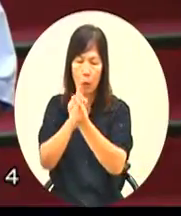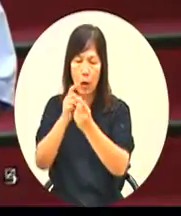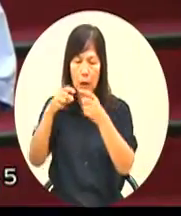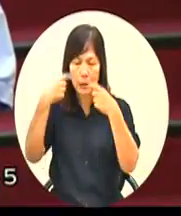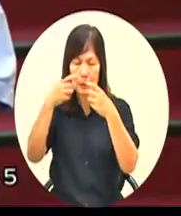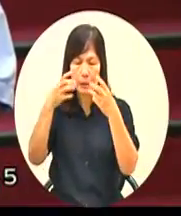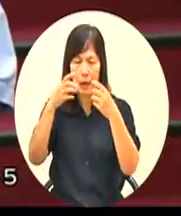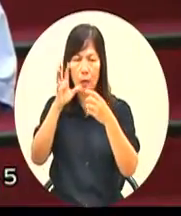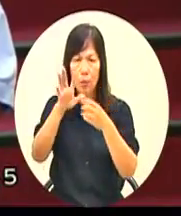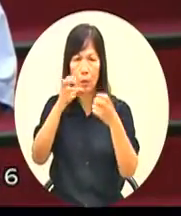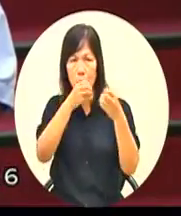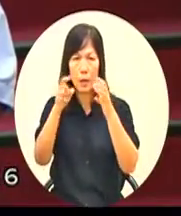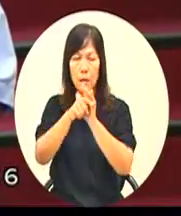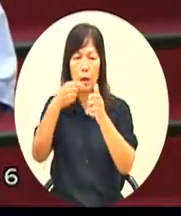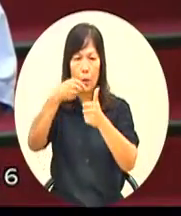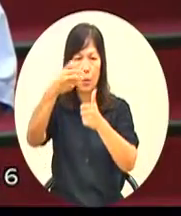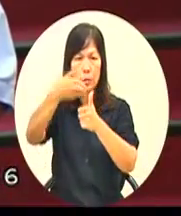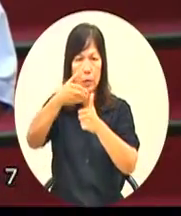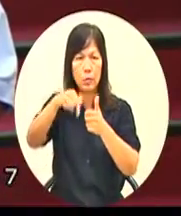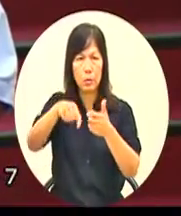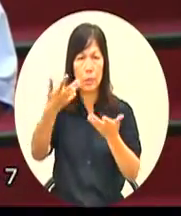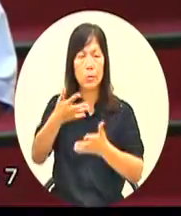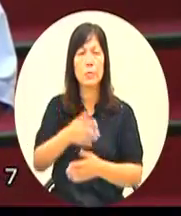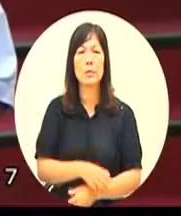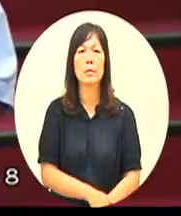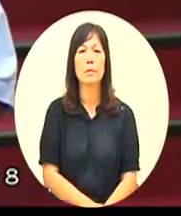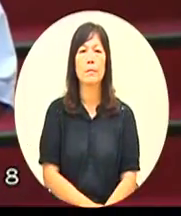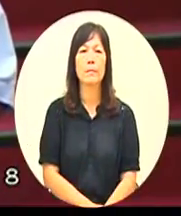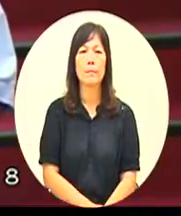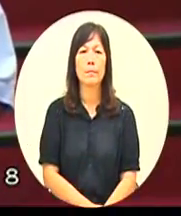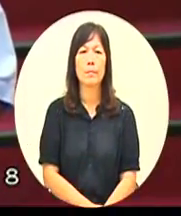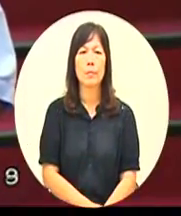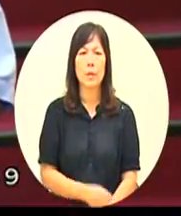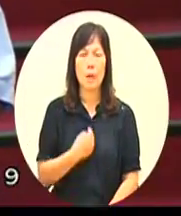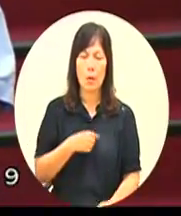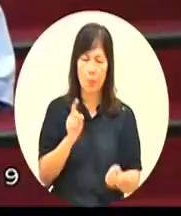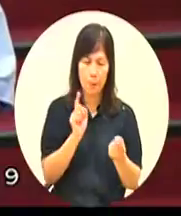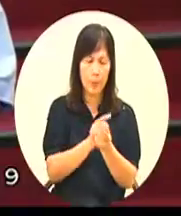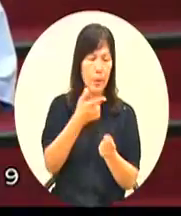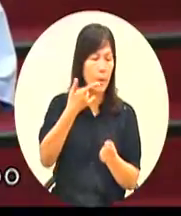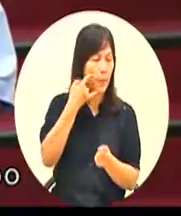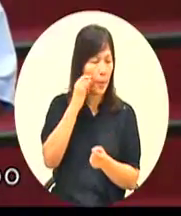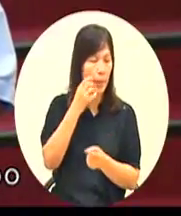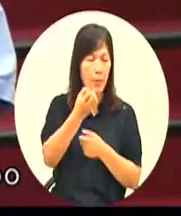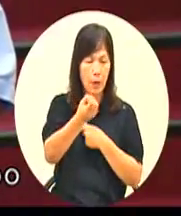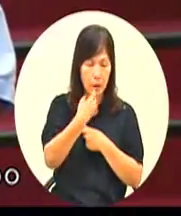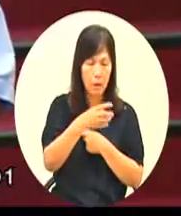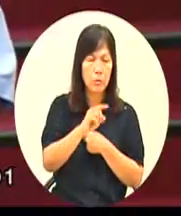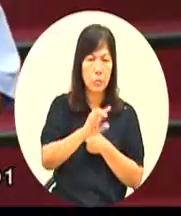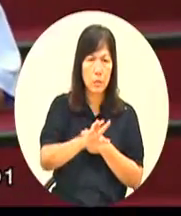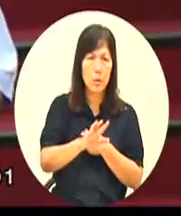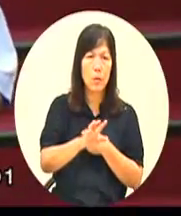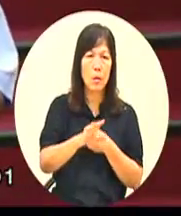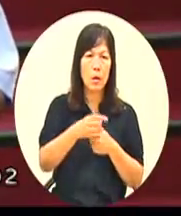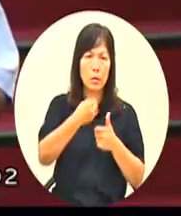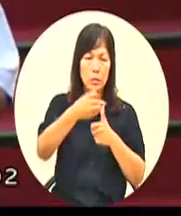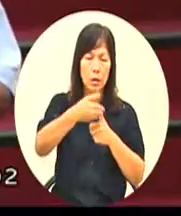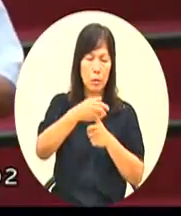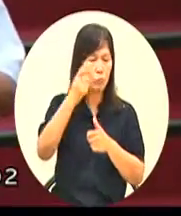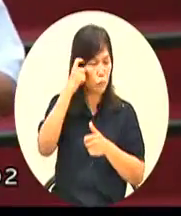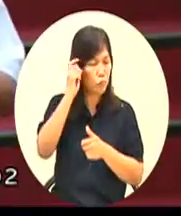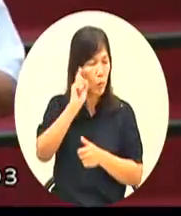聊了一些教育的问题，也会遇到家长反映一些他们教育的看